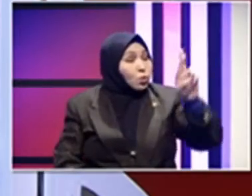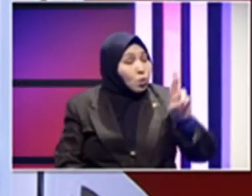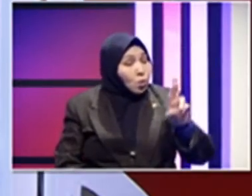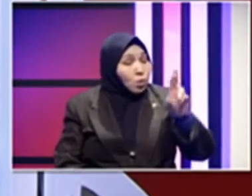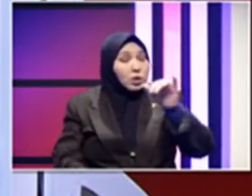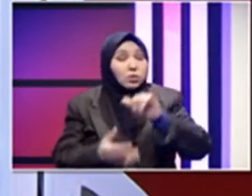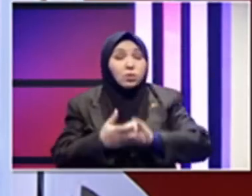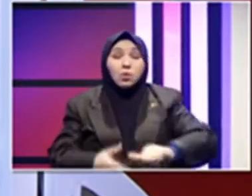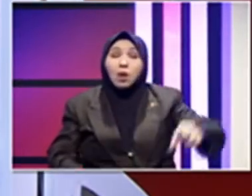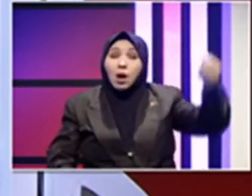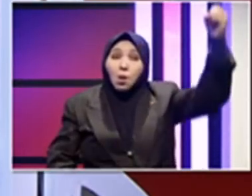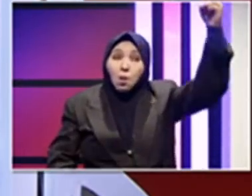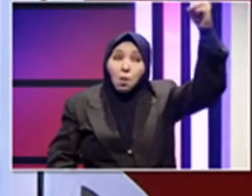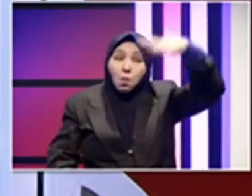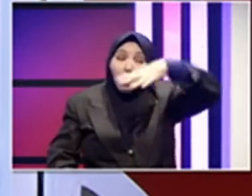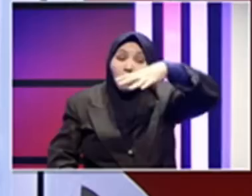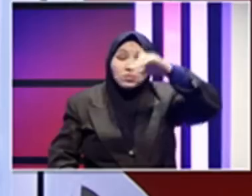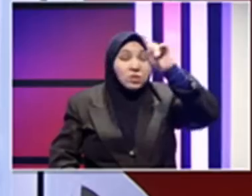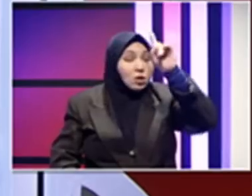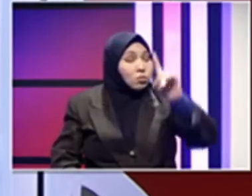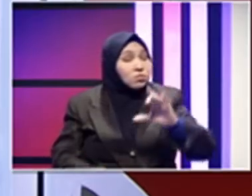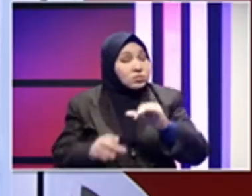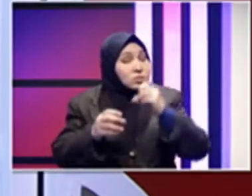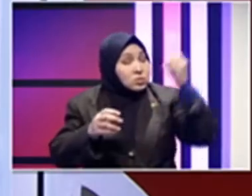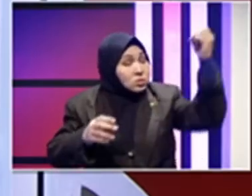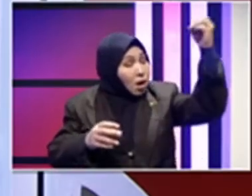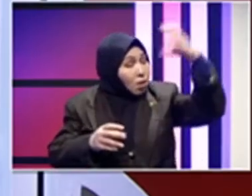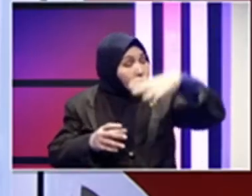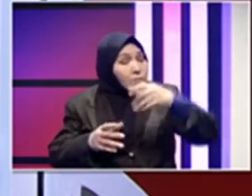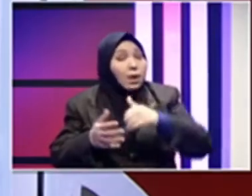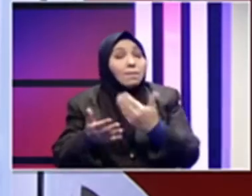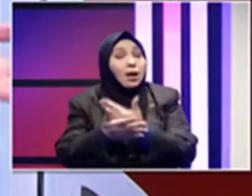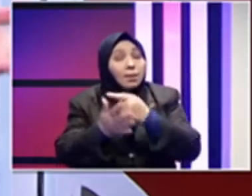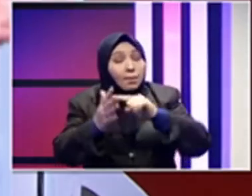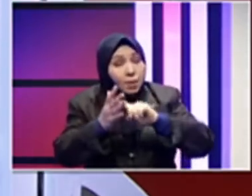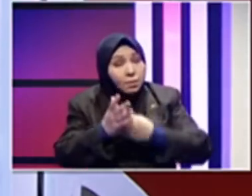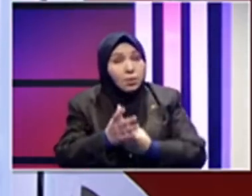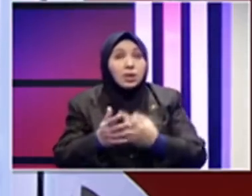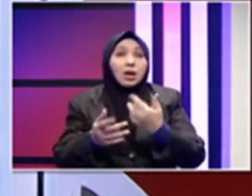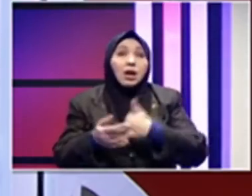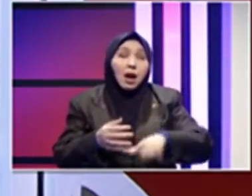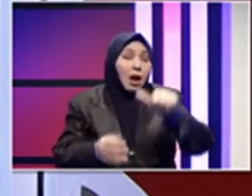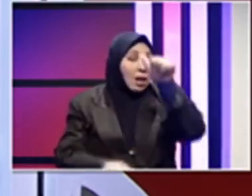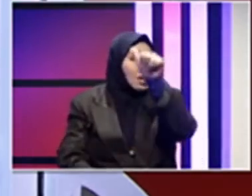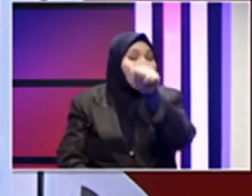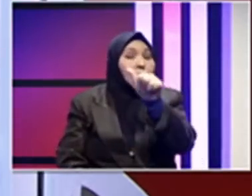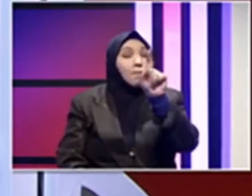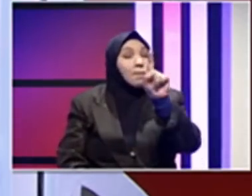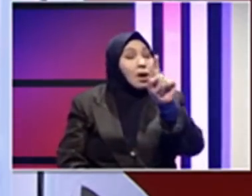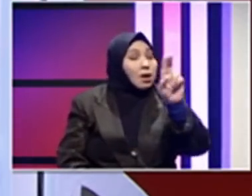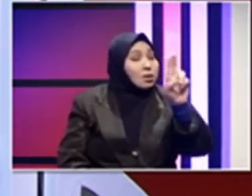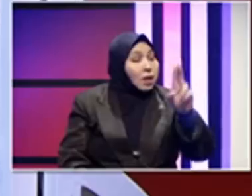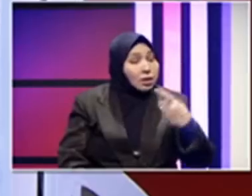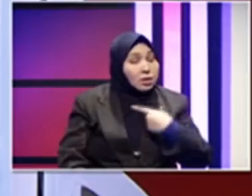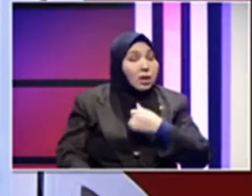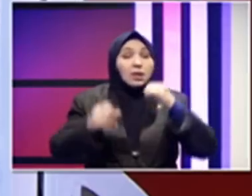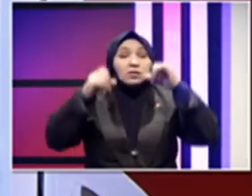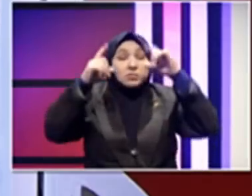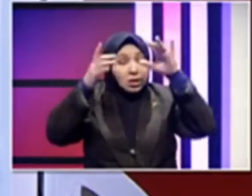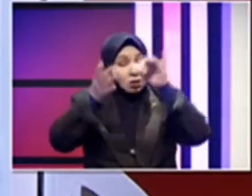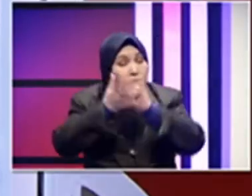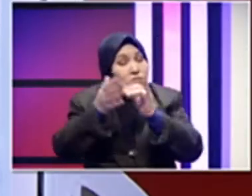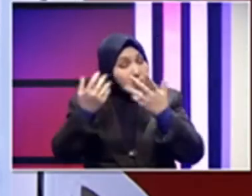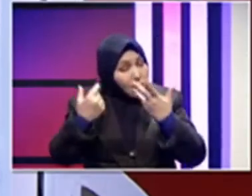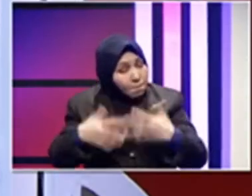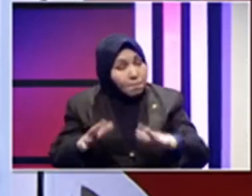Nur hanya satu. Bila kita belajar Al-Quran ini, walaupun baru bermula ustaz, ya, baru mula alif bata, kita ada kesedaran itu, sebenarnya dah mula